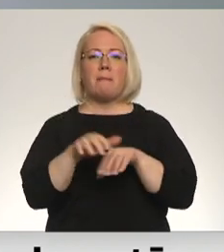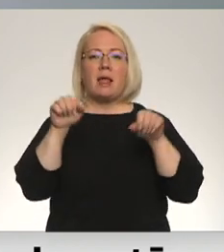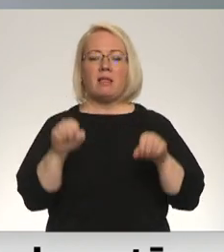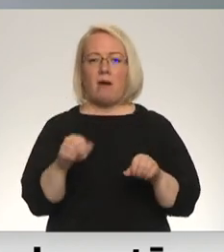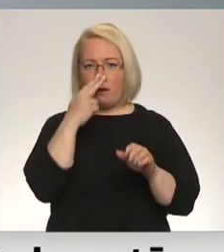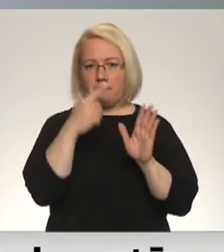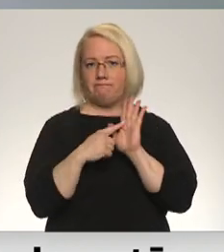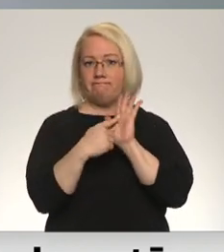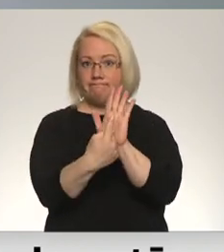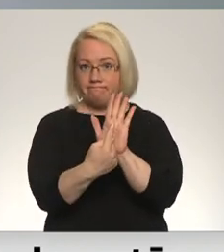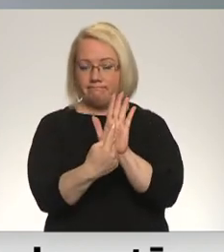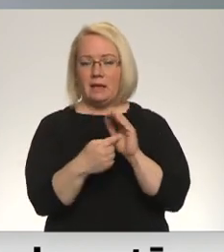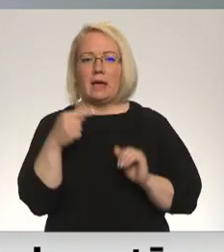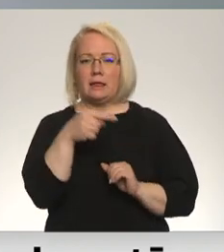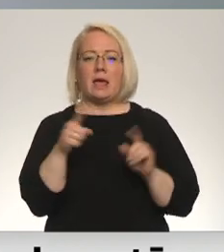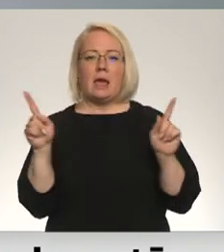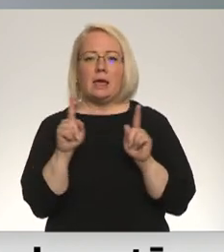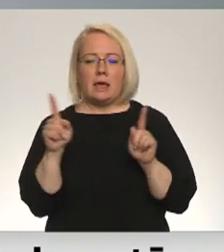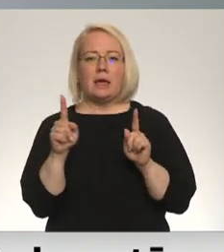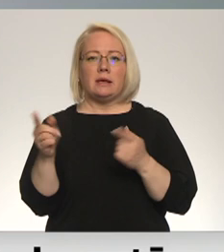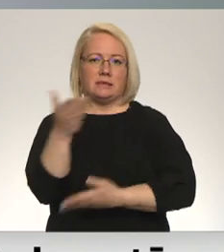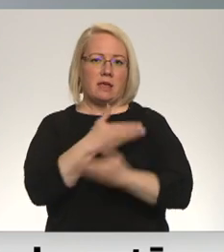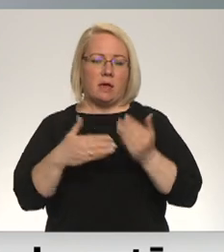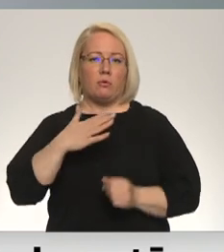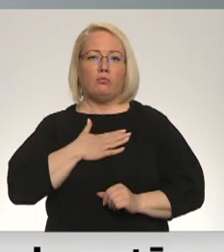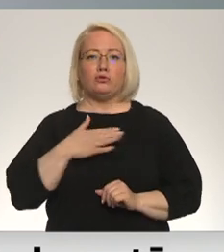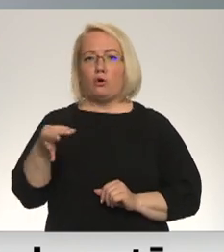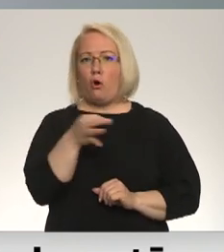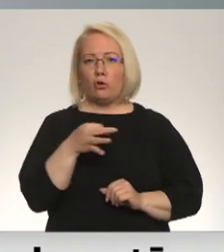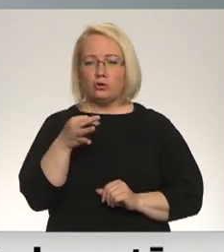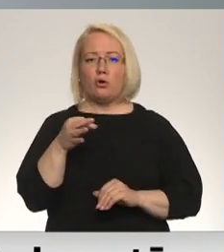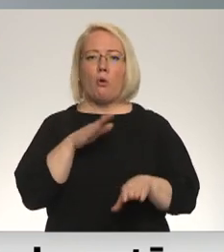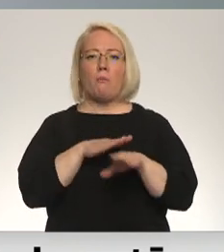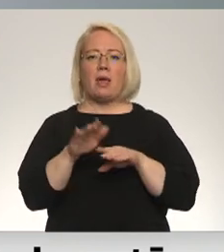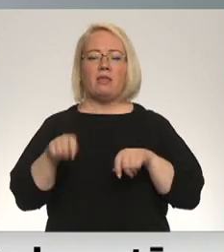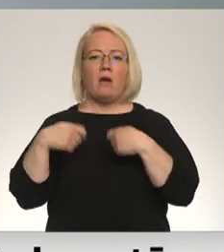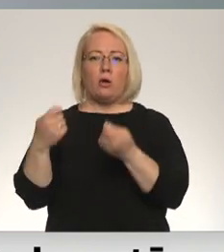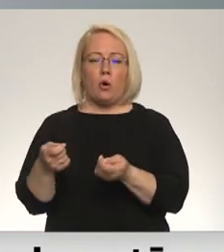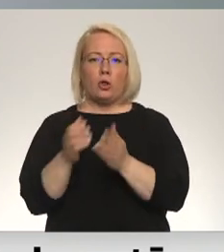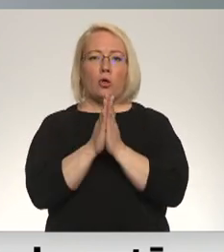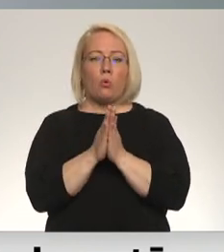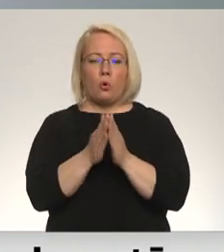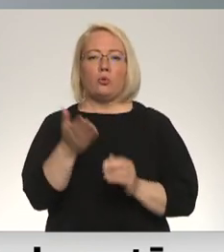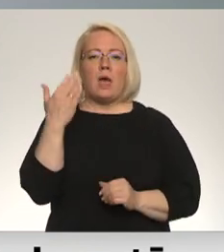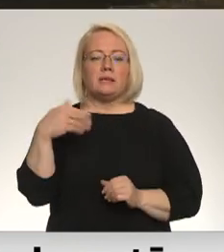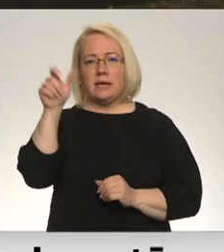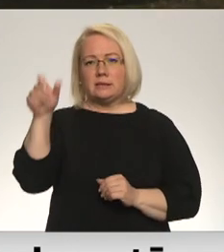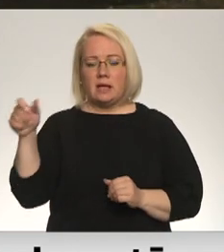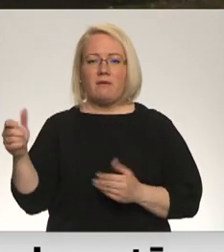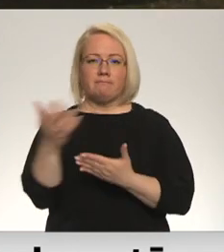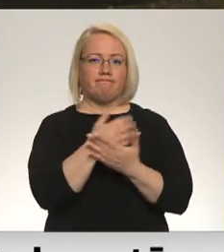uzrādīt, ka viņi ir nu, tā kā sadarbojās ar mūsu organizāciju, viņi ir pilnvaroti tā kā lūgt un aicināt cilvēkus vākt